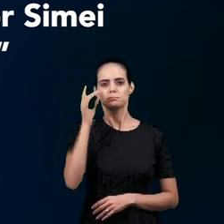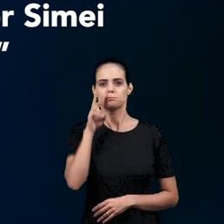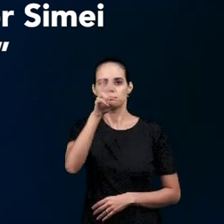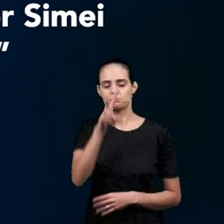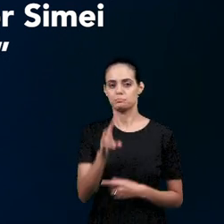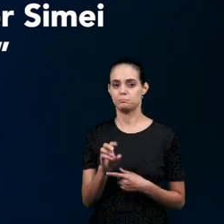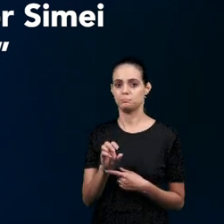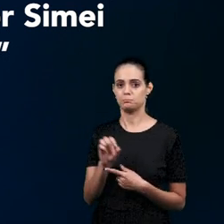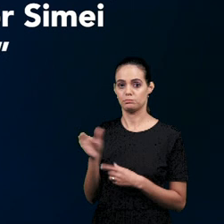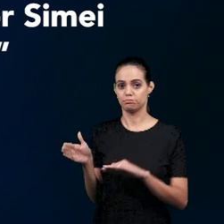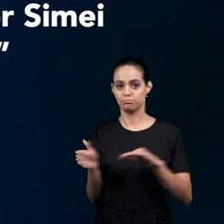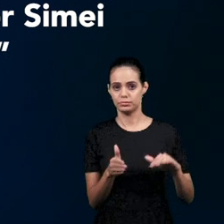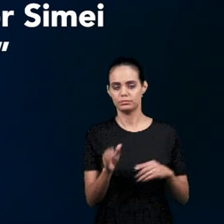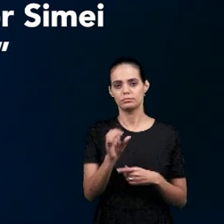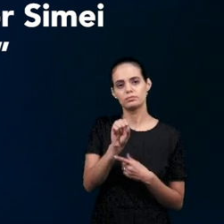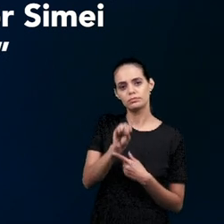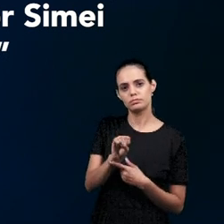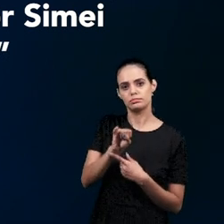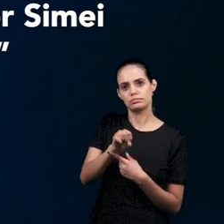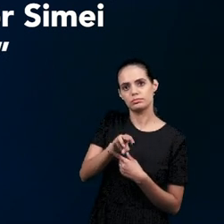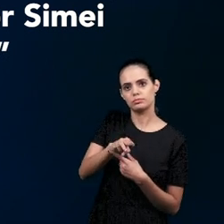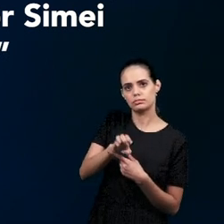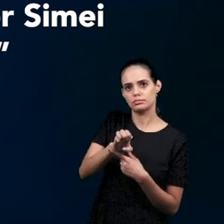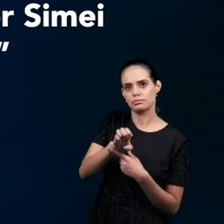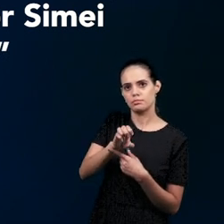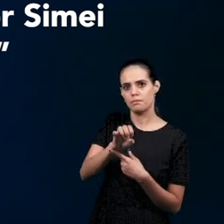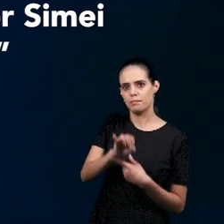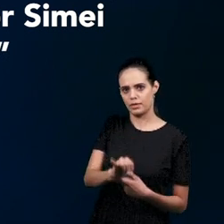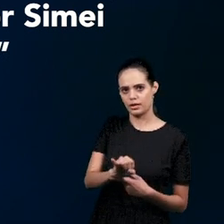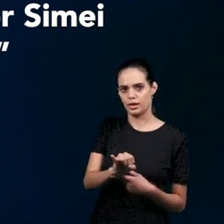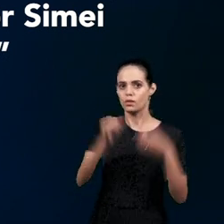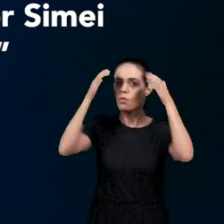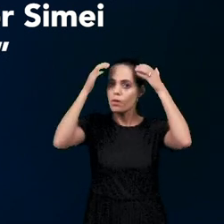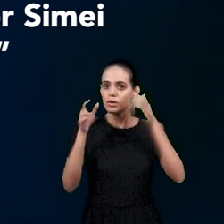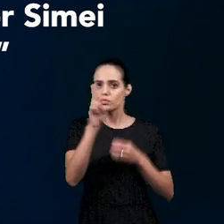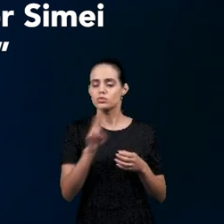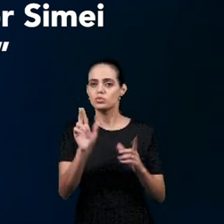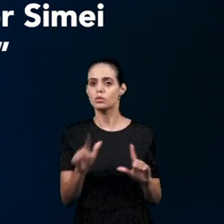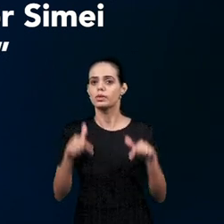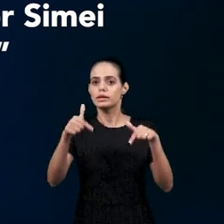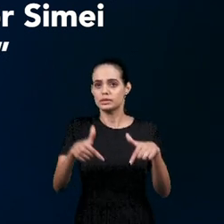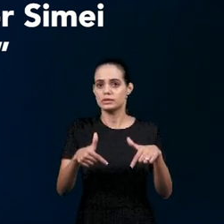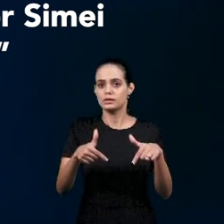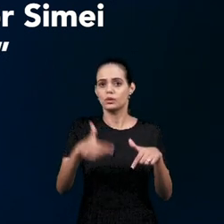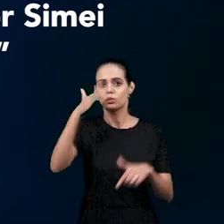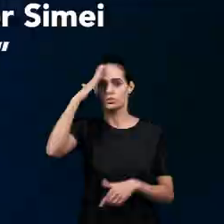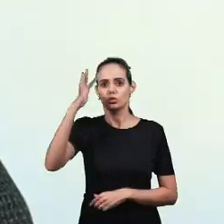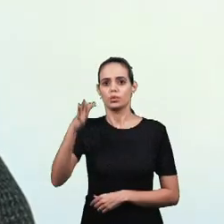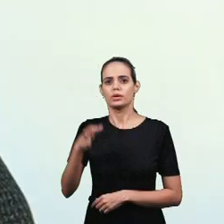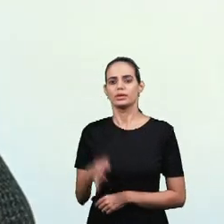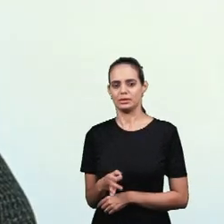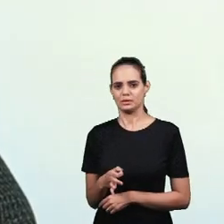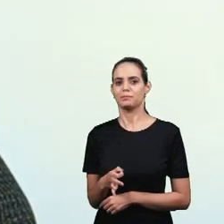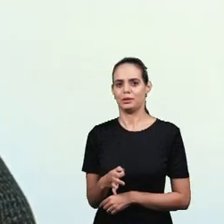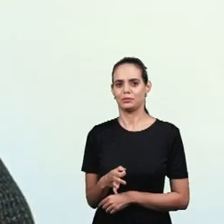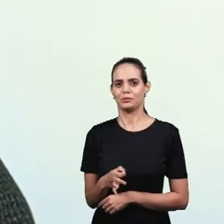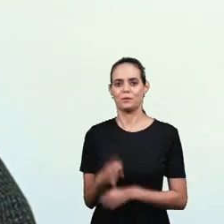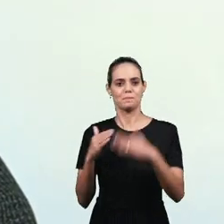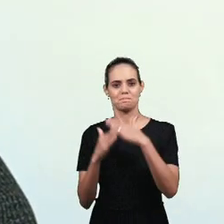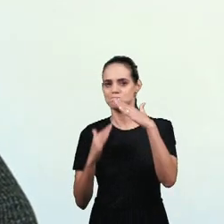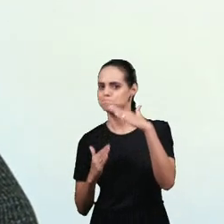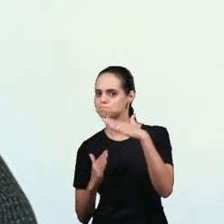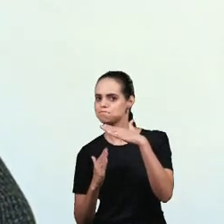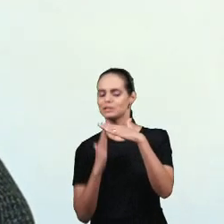utilisé l'opération de connaissance, car le dépassement de la limite qui lui a été donnée n'était pas Très caché. bien. Nous allons Muito bem, maintenant à nós